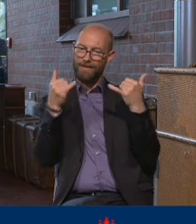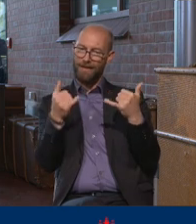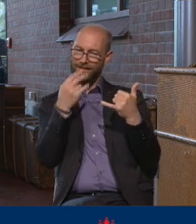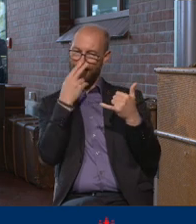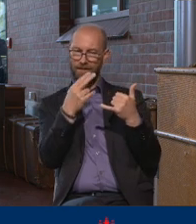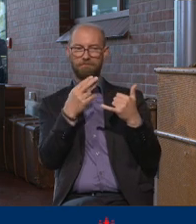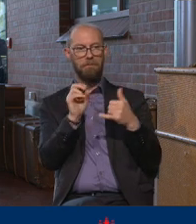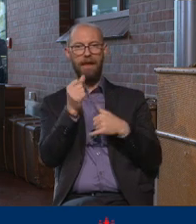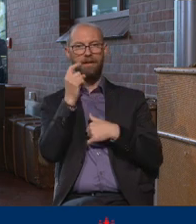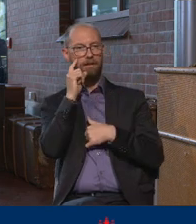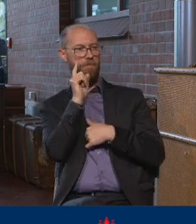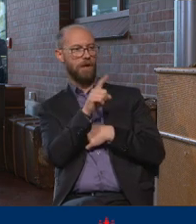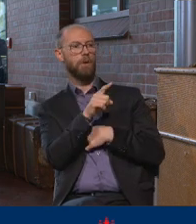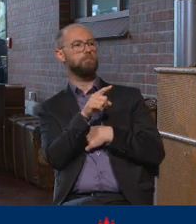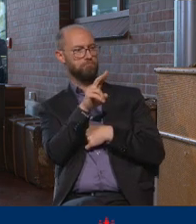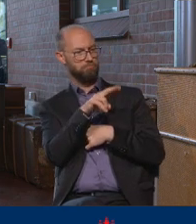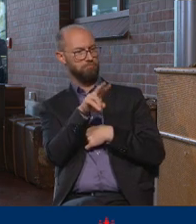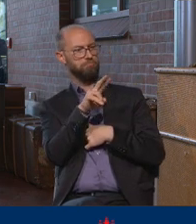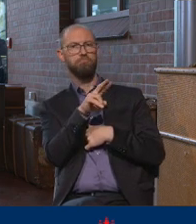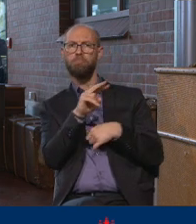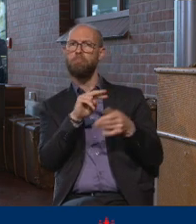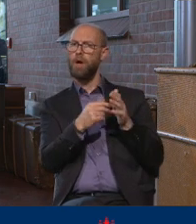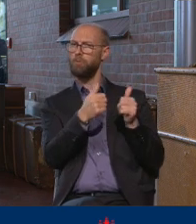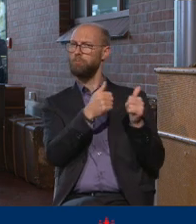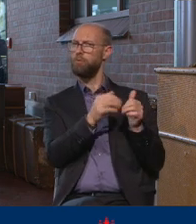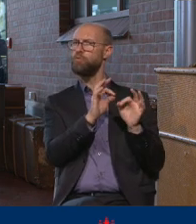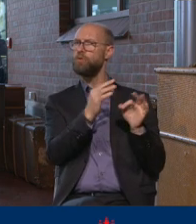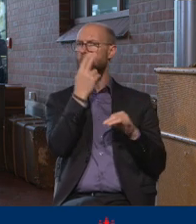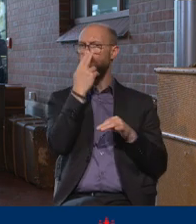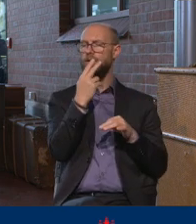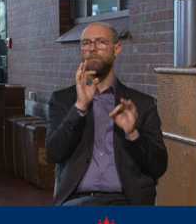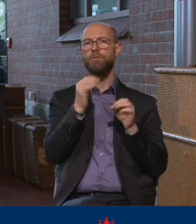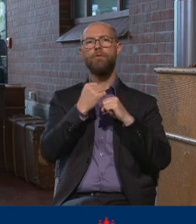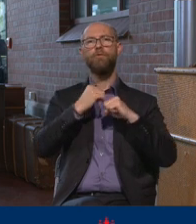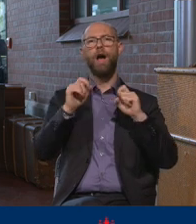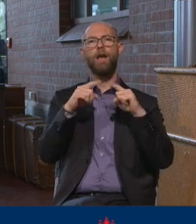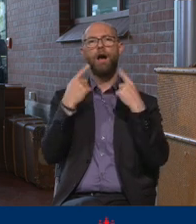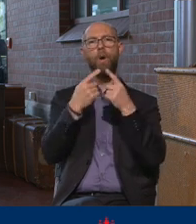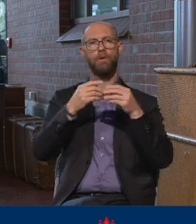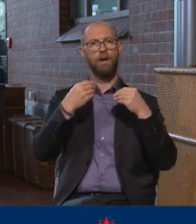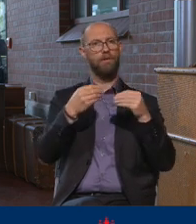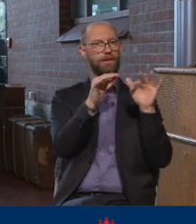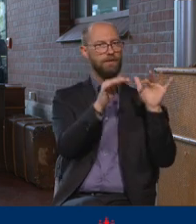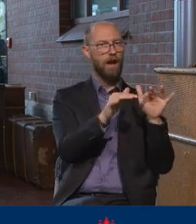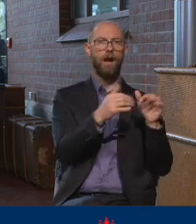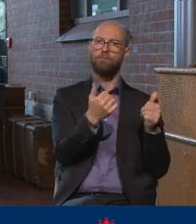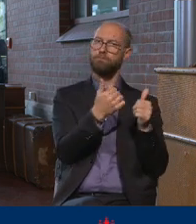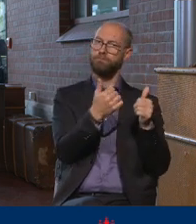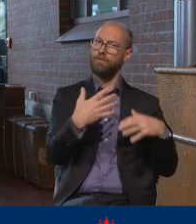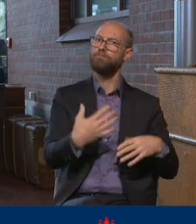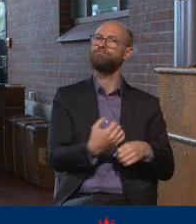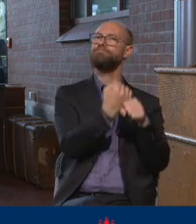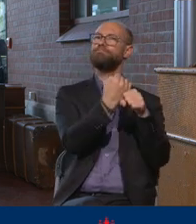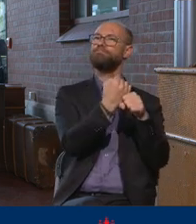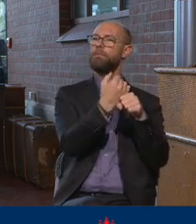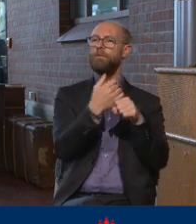überzeugt und auch natürlich innerhalb dieses quartiers bestimmt der fahrer um qualitäten ermöglicht aber die frage wie man den grünen so